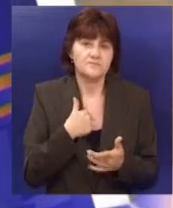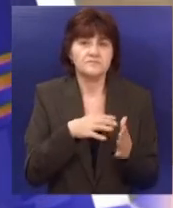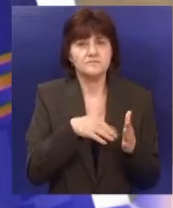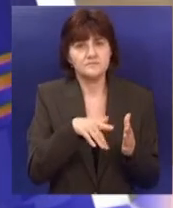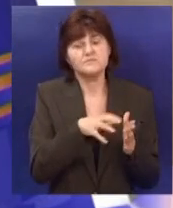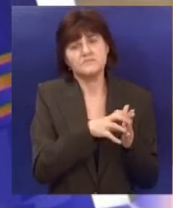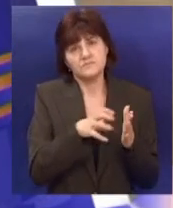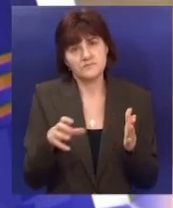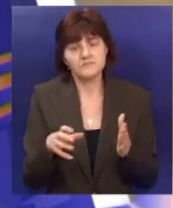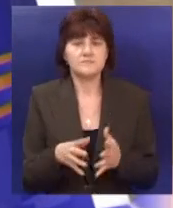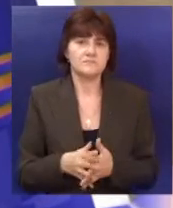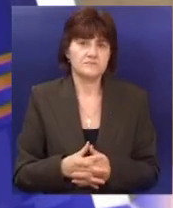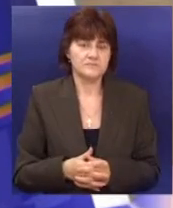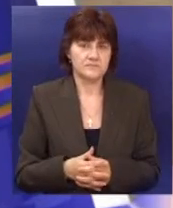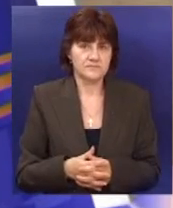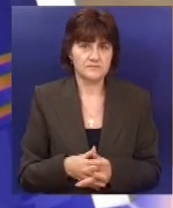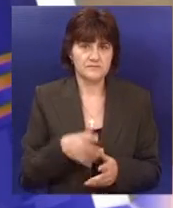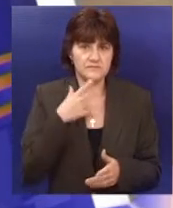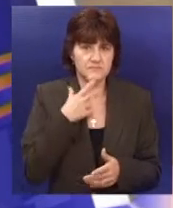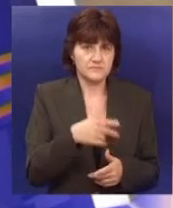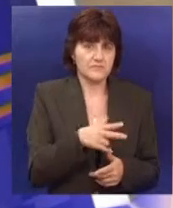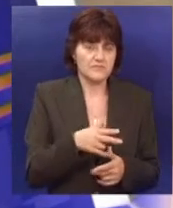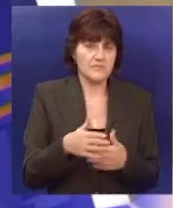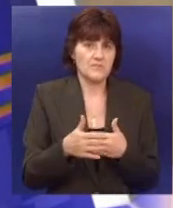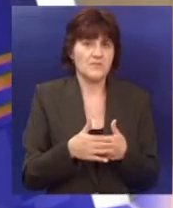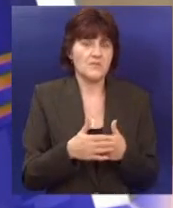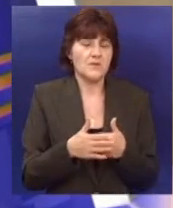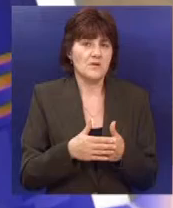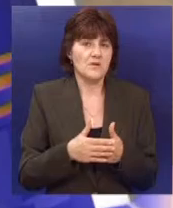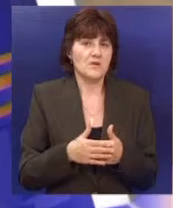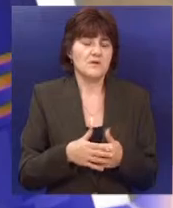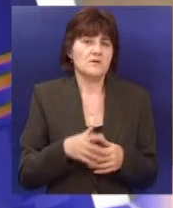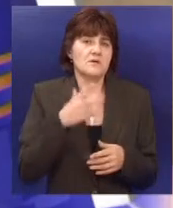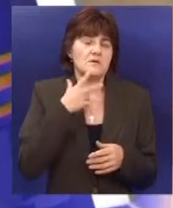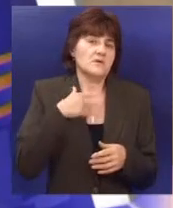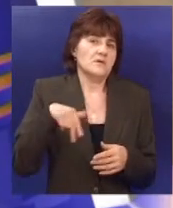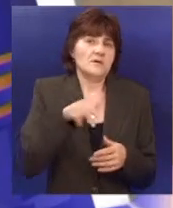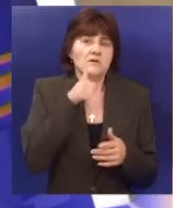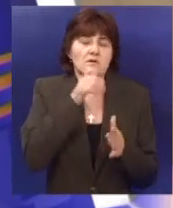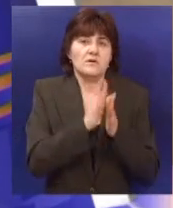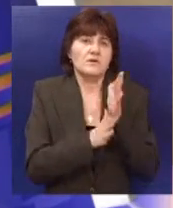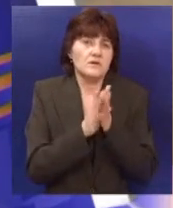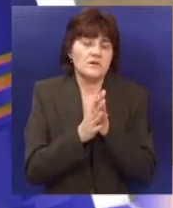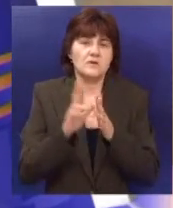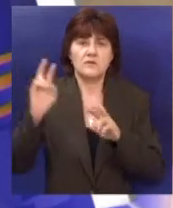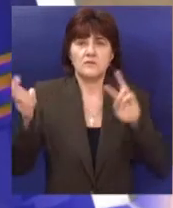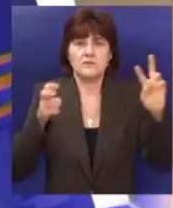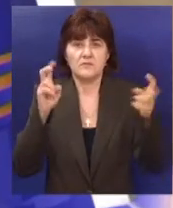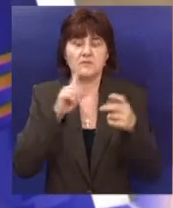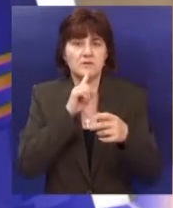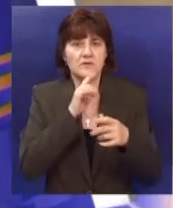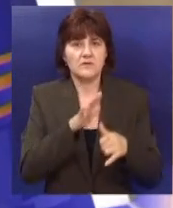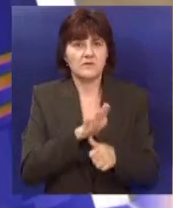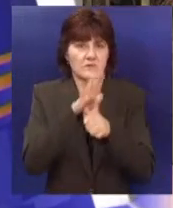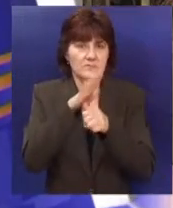građana, mi smo spremni na sve, onda ćemo mi pokupiti ispred mesne zajednice, pa ćemo pozvati nadležni, pa